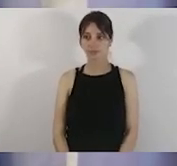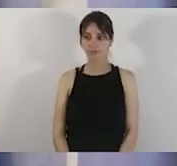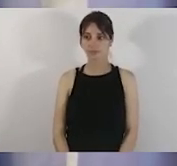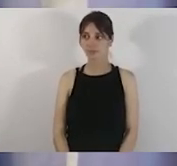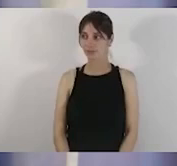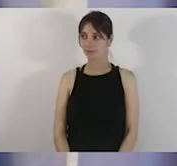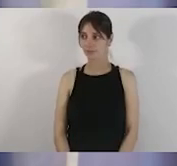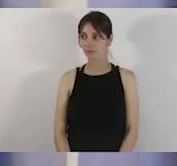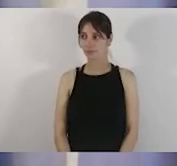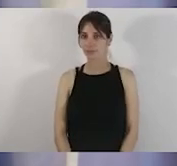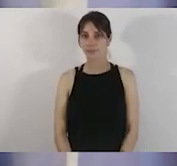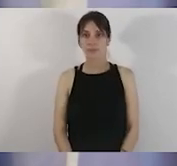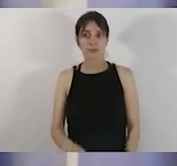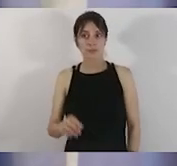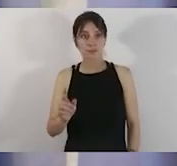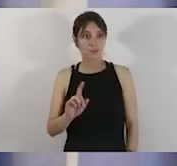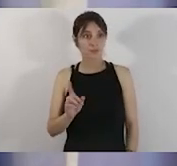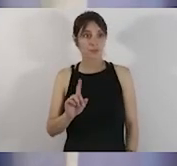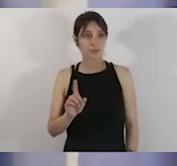Non ?